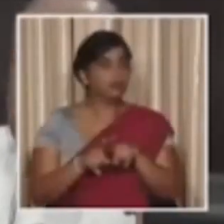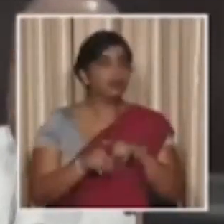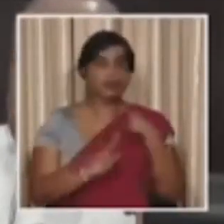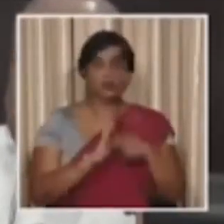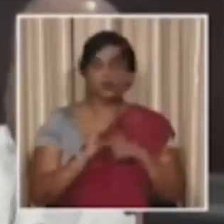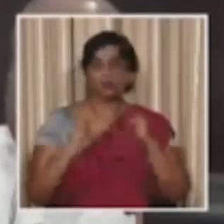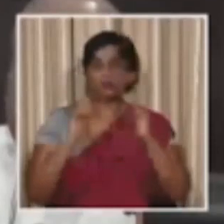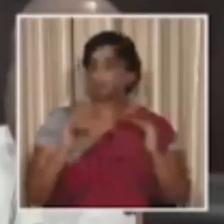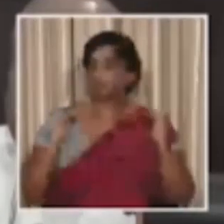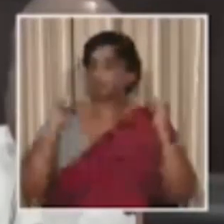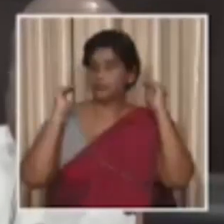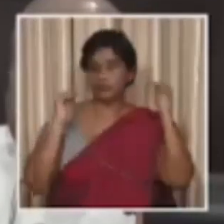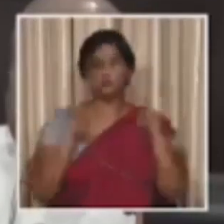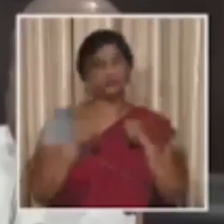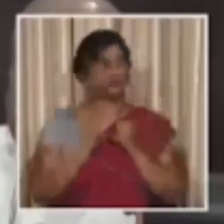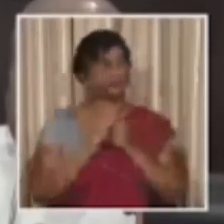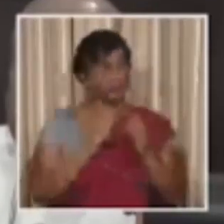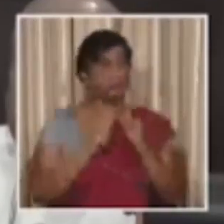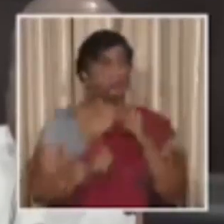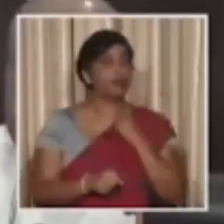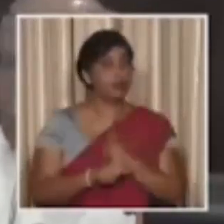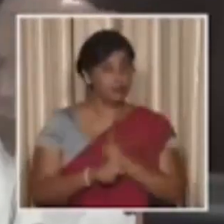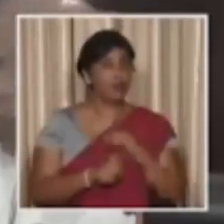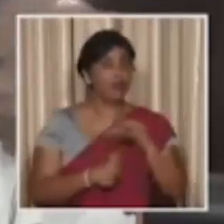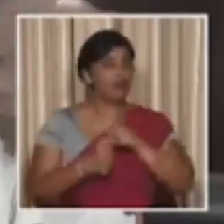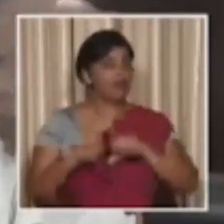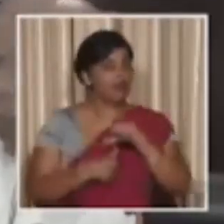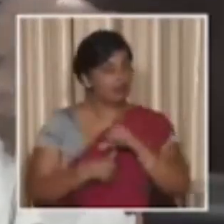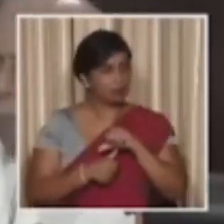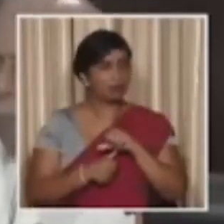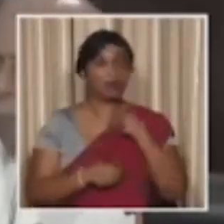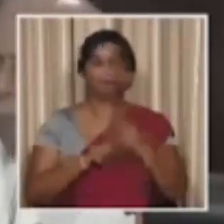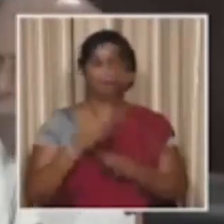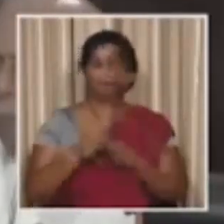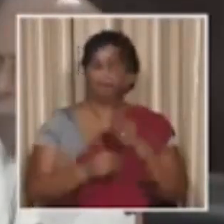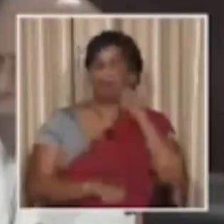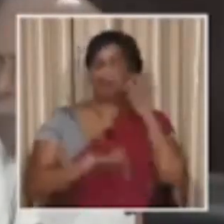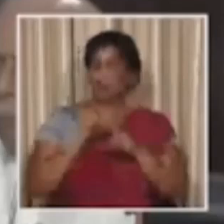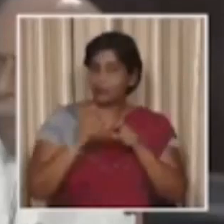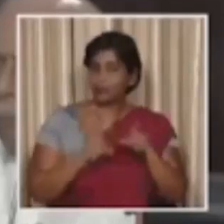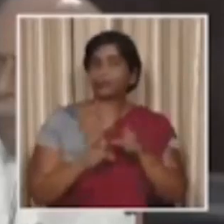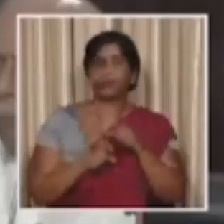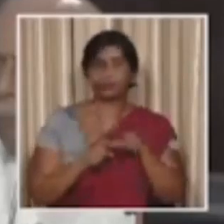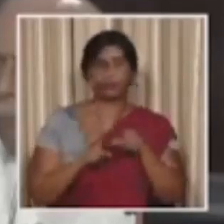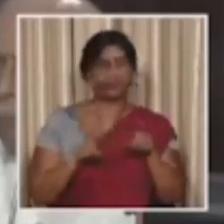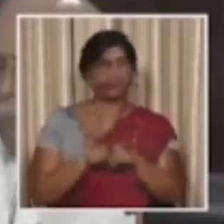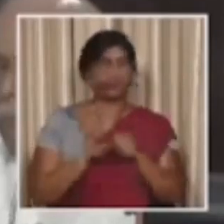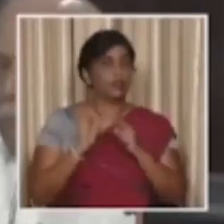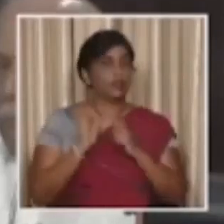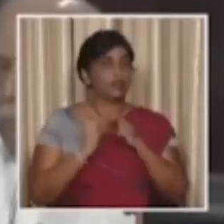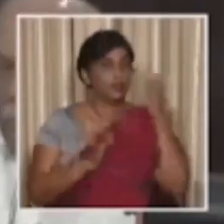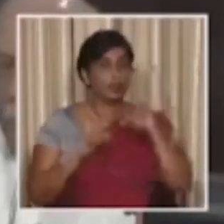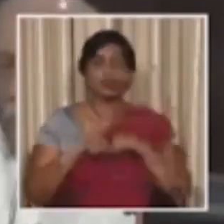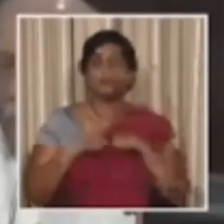මේ රට තත්ත්වයේ යළි තත්පත් කර ගැනීමට රජයේ ආයතන ව්‍යාපාර පුරවැසියන් සංස්කෘතික ආයතන හා